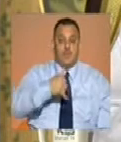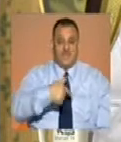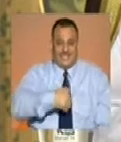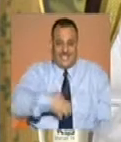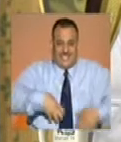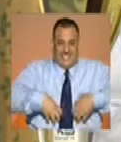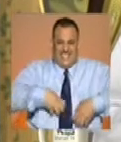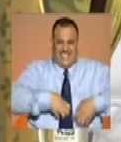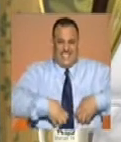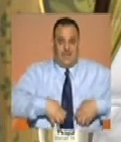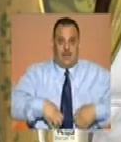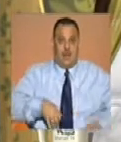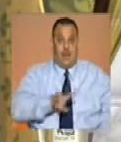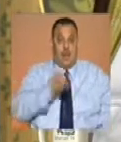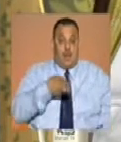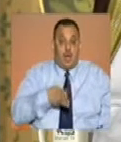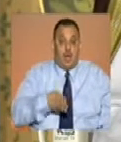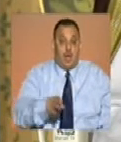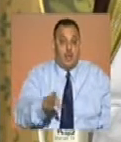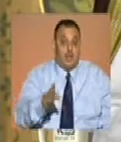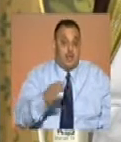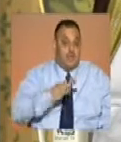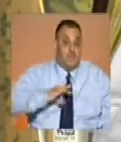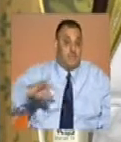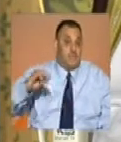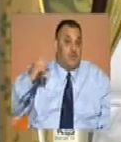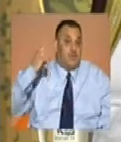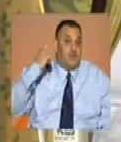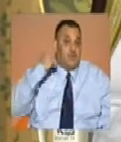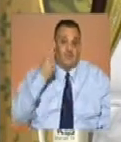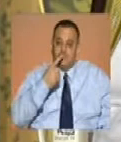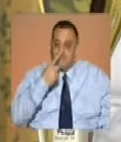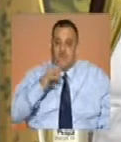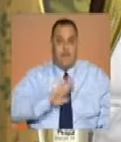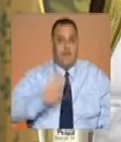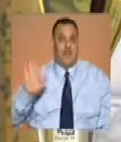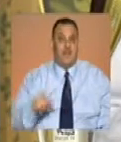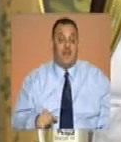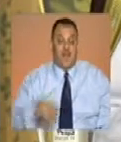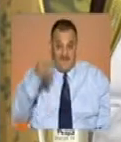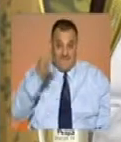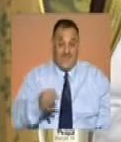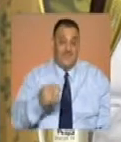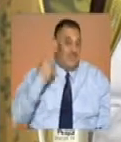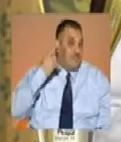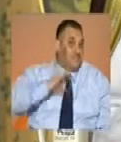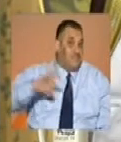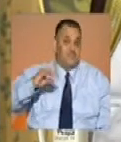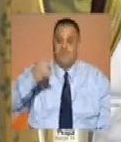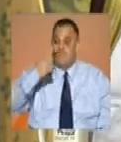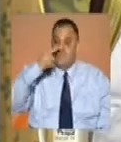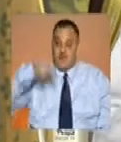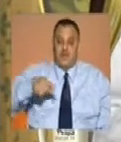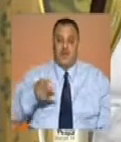في الصلاة فقال لا ينصرف حتى يسمع صوتا أو يشم ريحا. فإذا حصل أنه يعني غازات في البطن أو